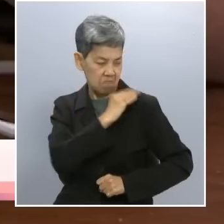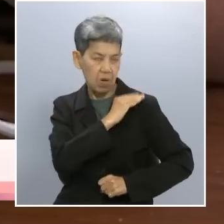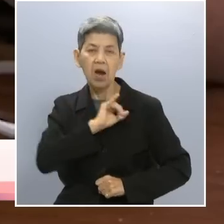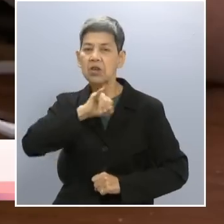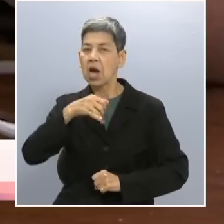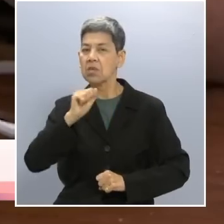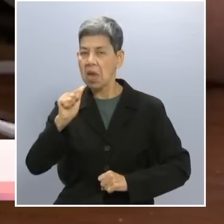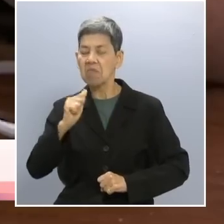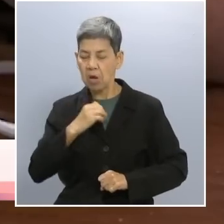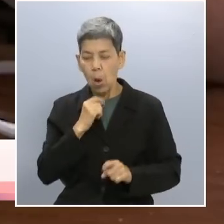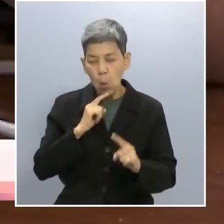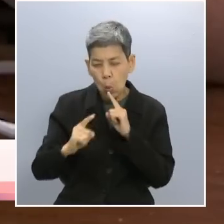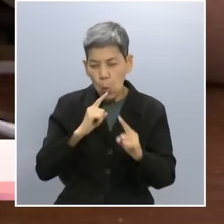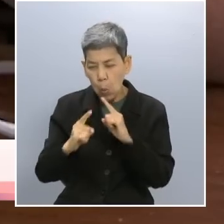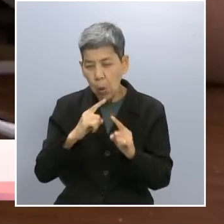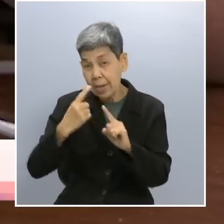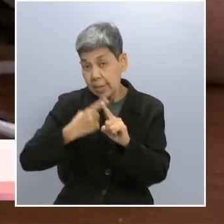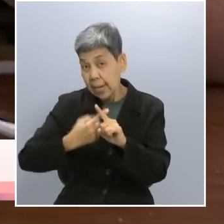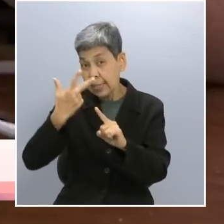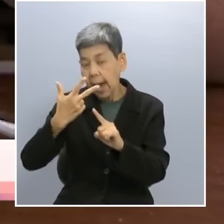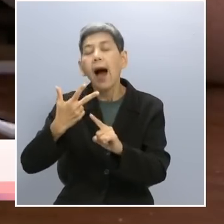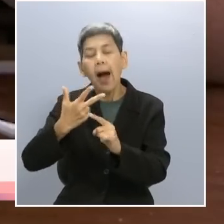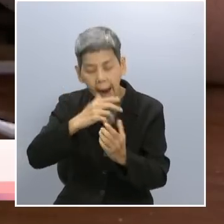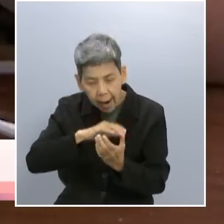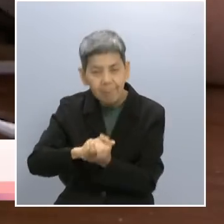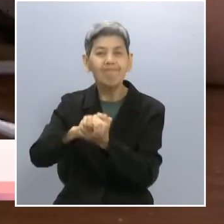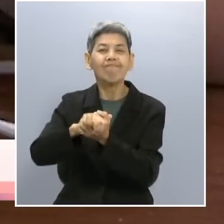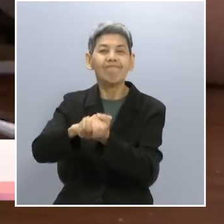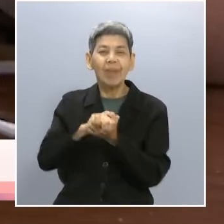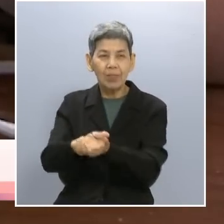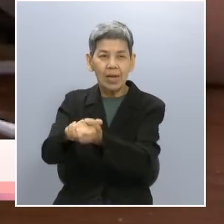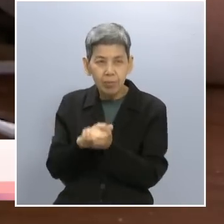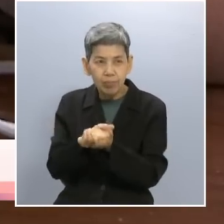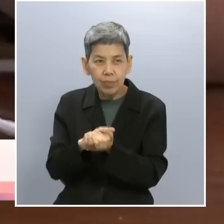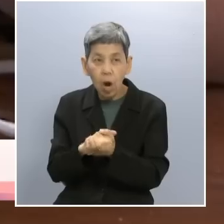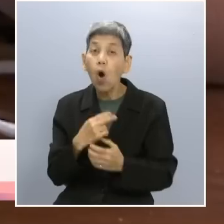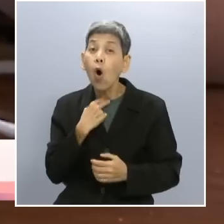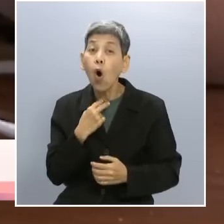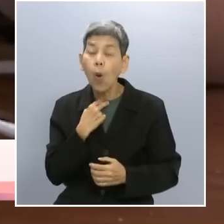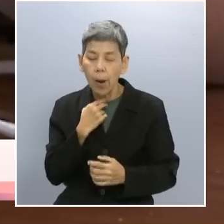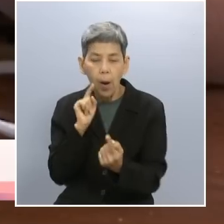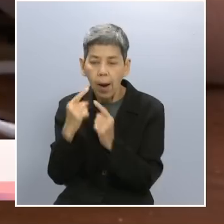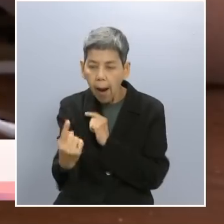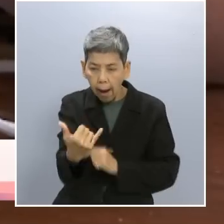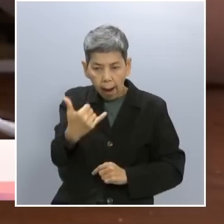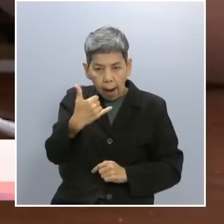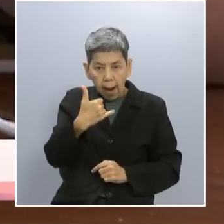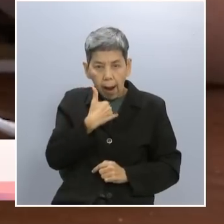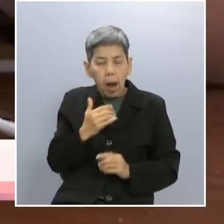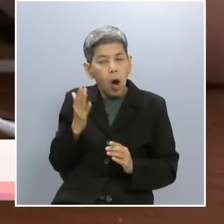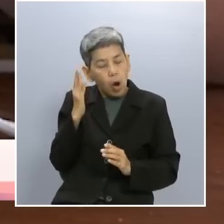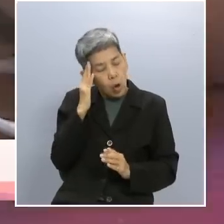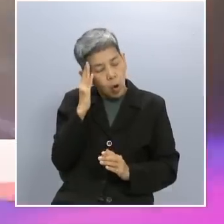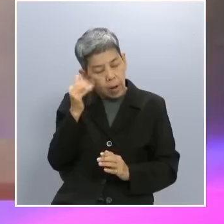สิบเอกคุยกันประมาณสัก 3เดือนก่อนจะตกลงอยู่กินด้วยกันต่อมาจากกบมาหาที่บ้านมานอนอยู่ที่บ้าน